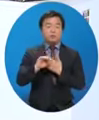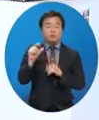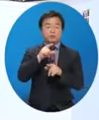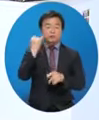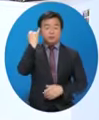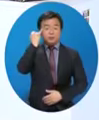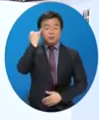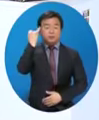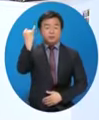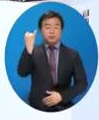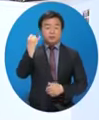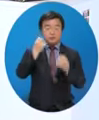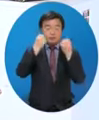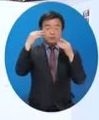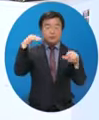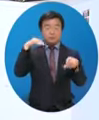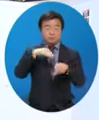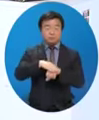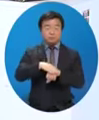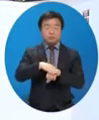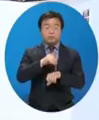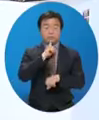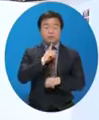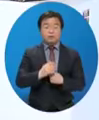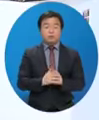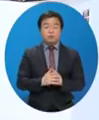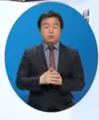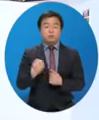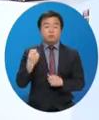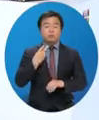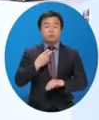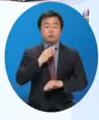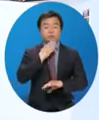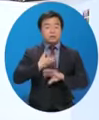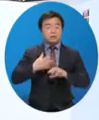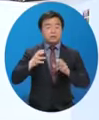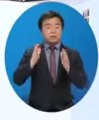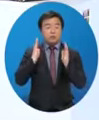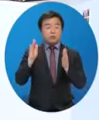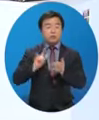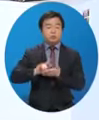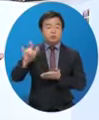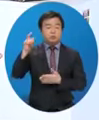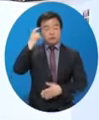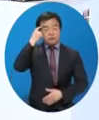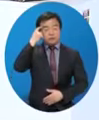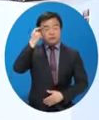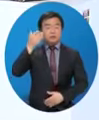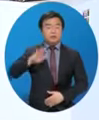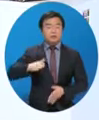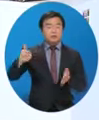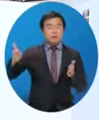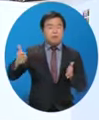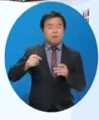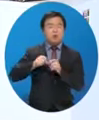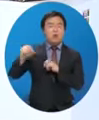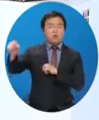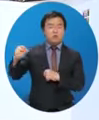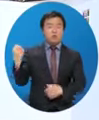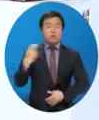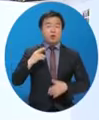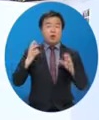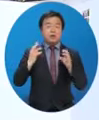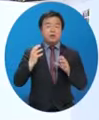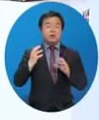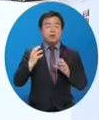좀 크리에이티브하게 좀 교육을 할수 있고 자유롭게. 사실 해외 유학도 생각을 했었는데, 근데 좀 거리도 있고 아이가 또 너무 어리다 보니까